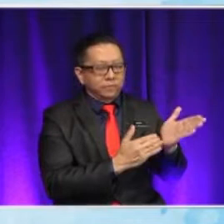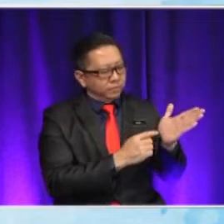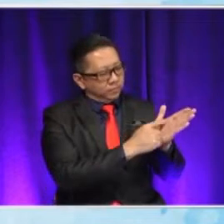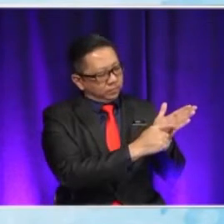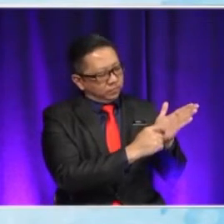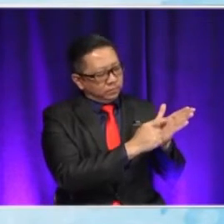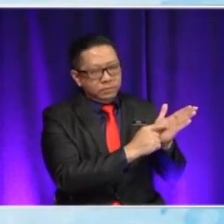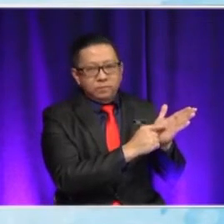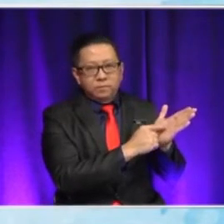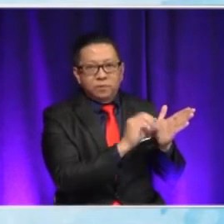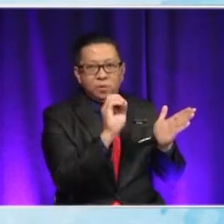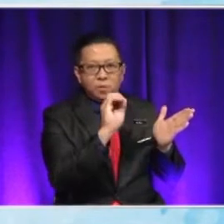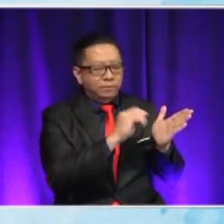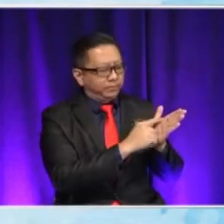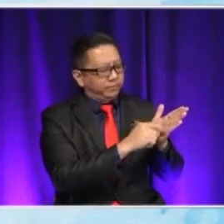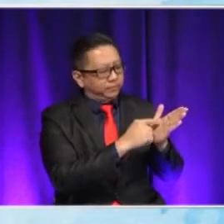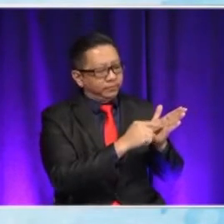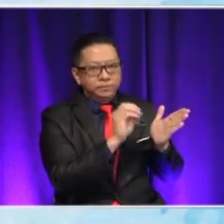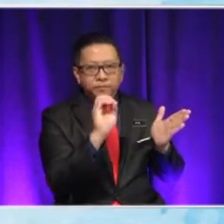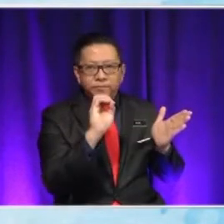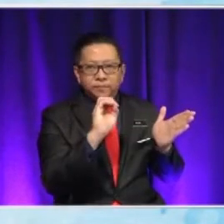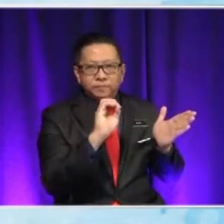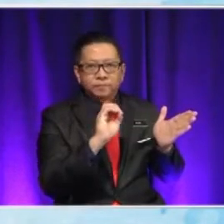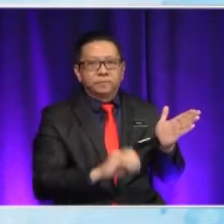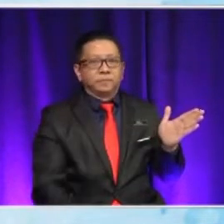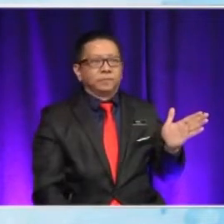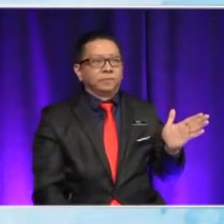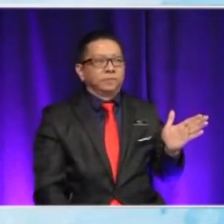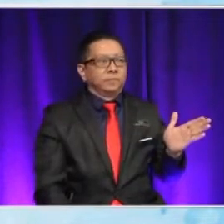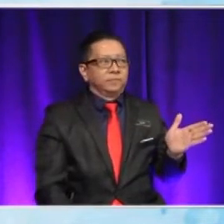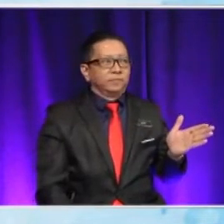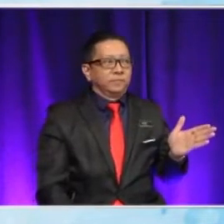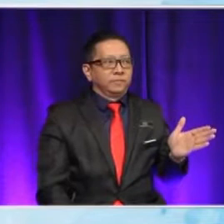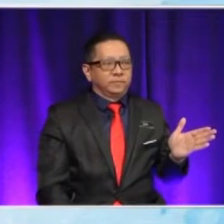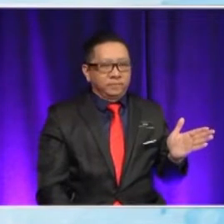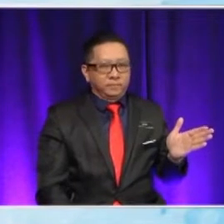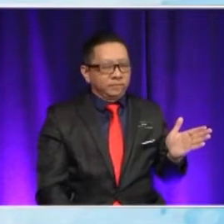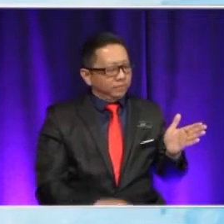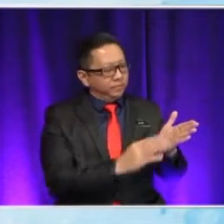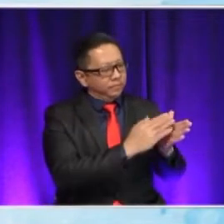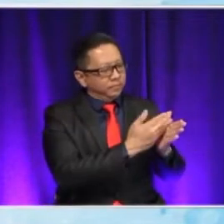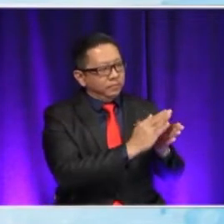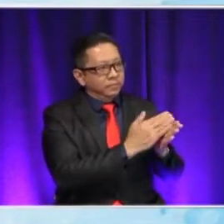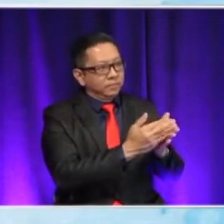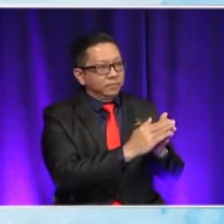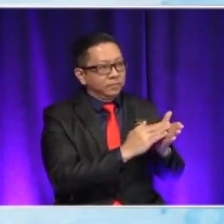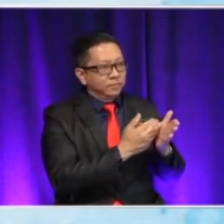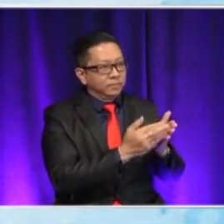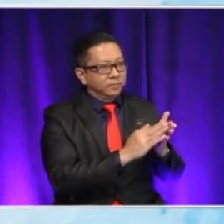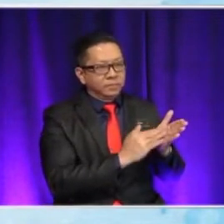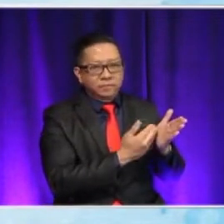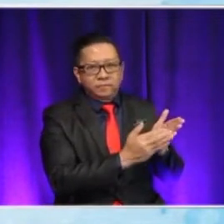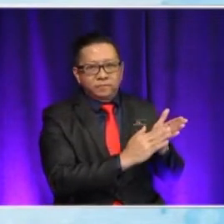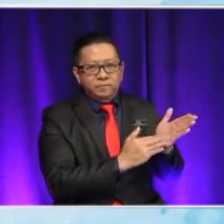jikalau semuanya kita harus betul-betul sebab kita di tanah ambil warna